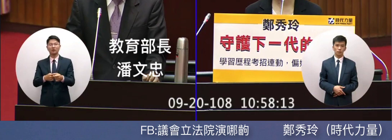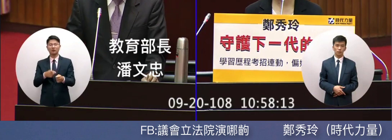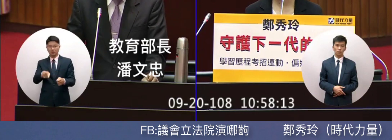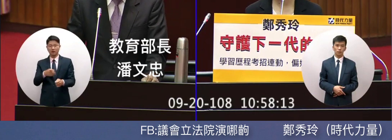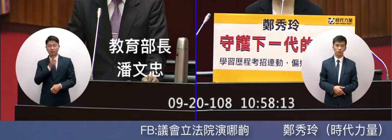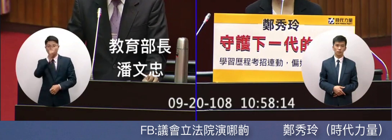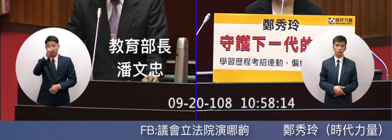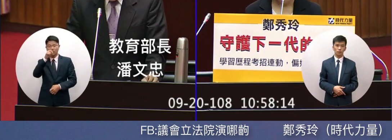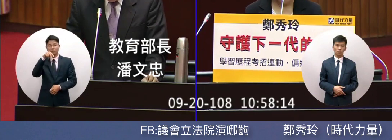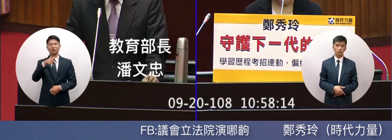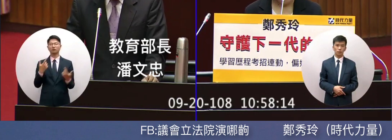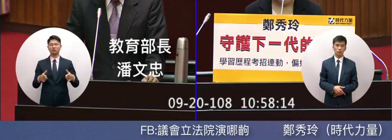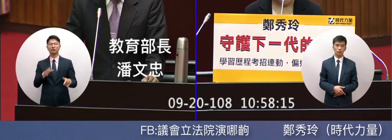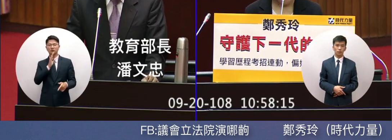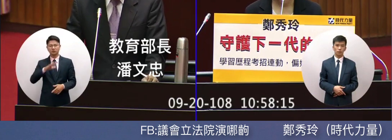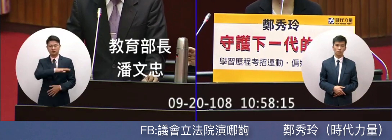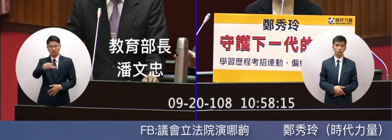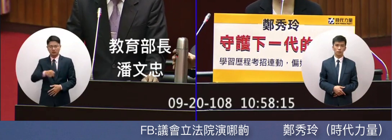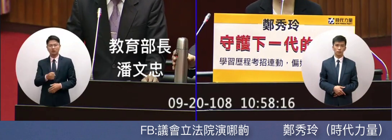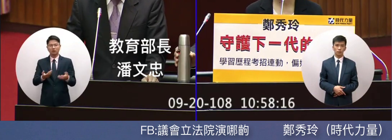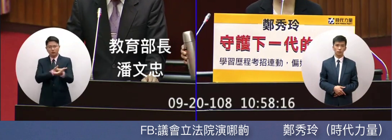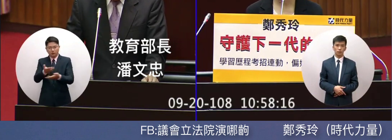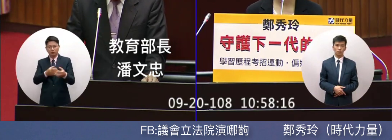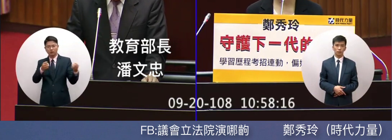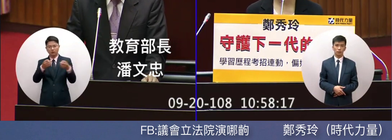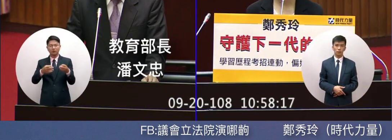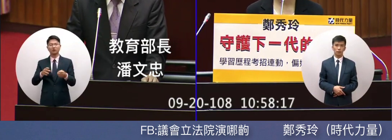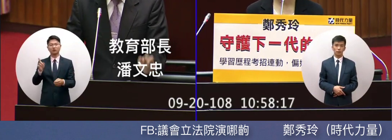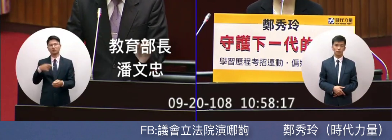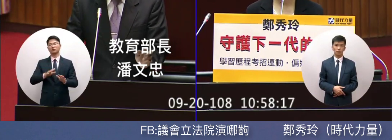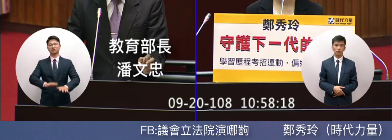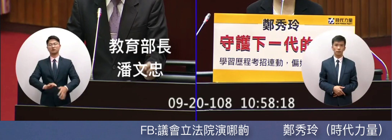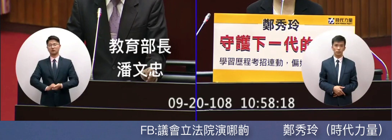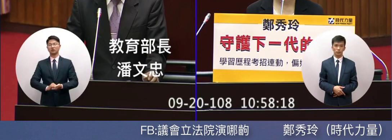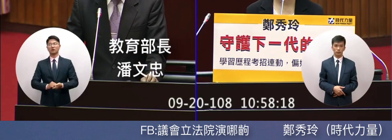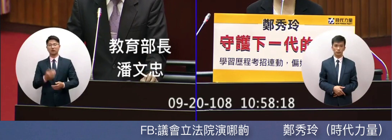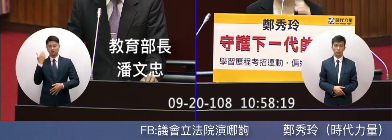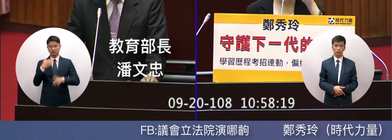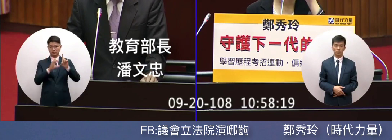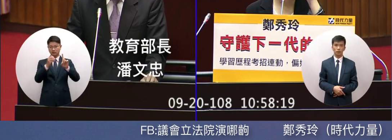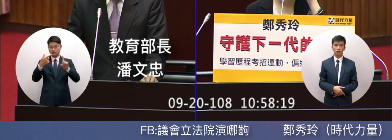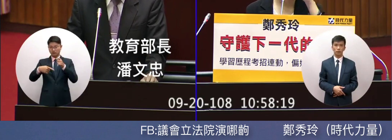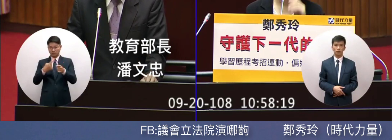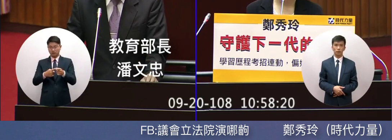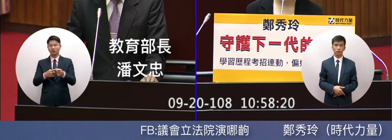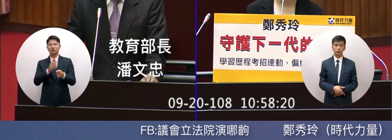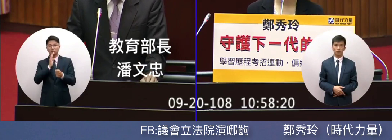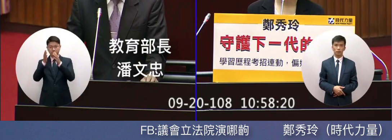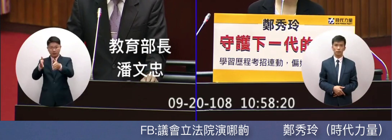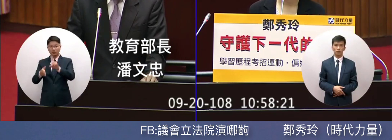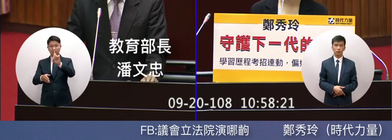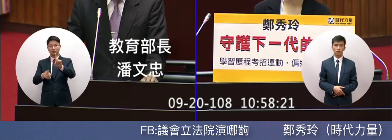是一个全面性的这样的一个沟通对话，才决定106年当时啊所要做